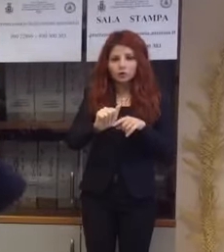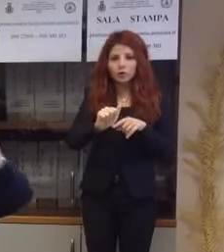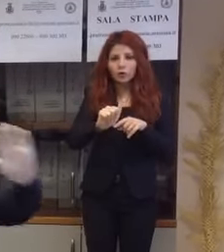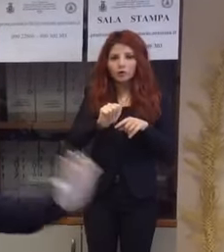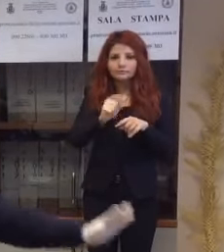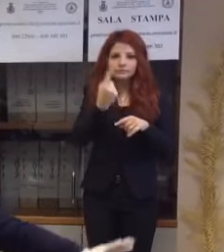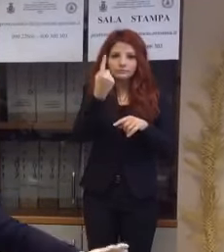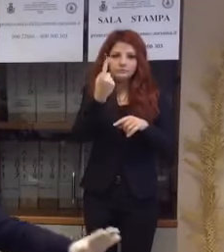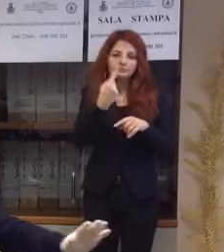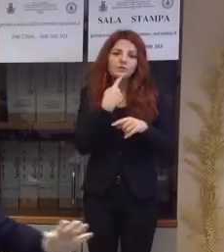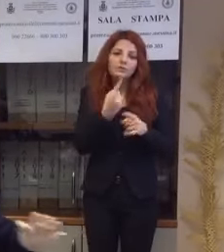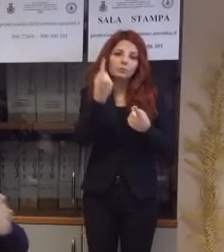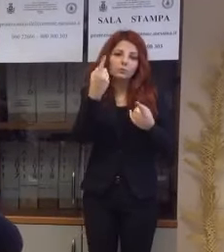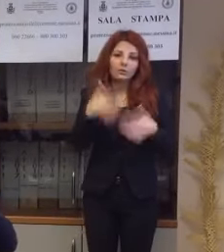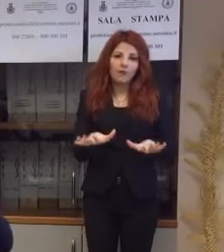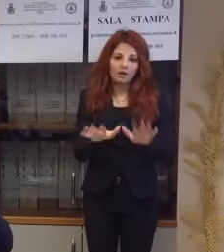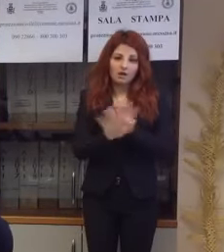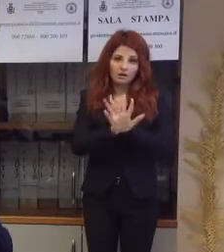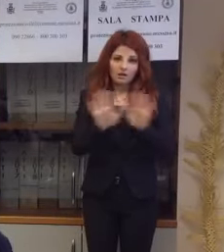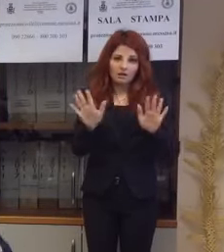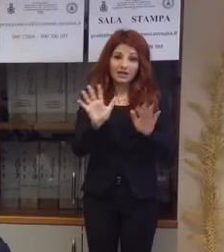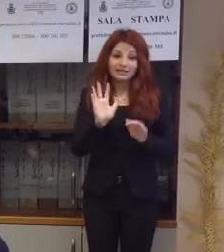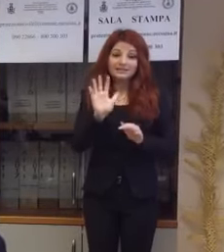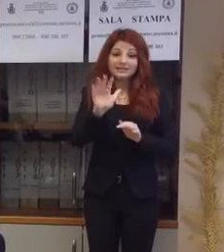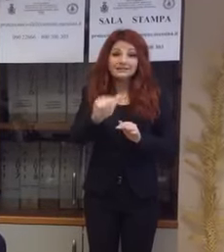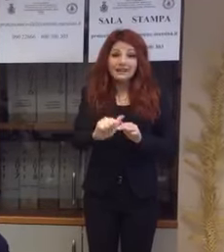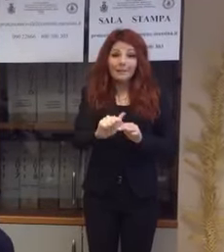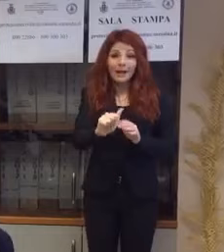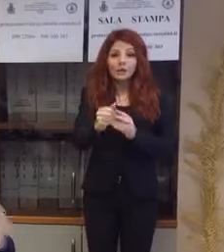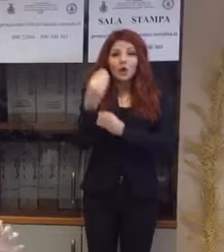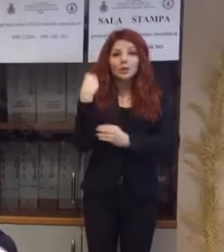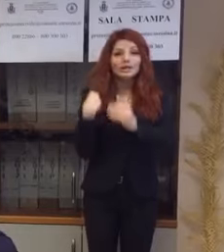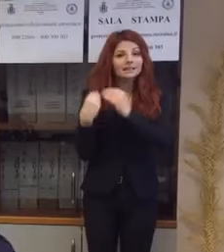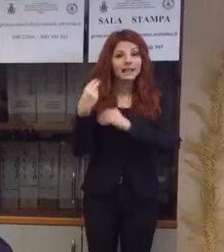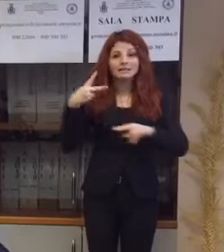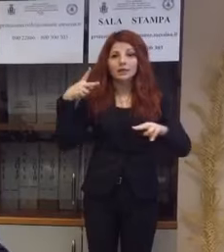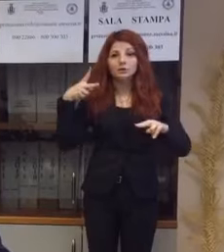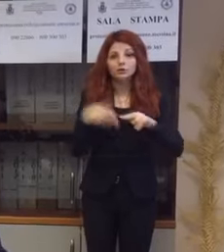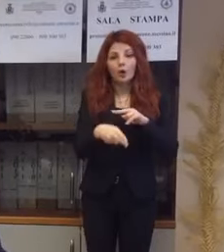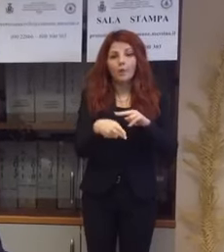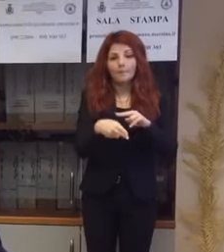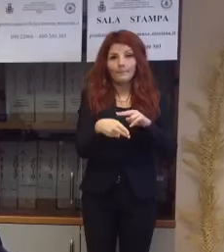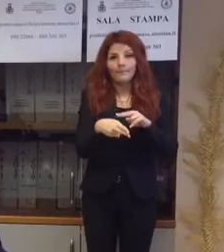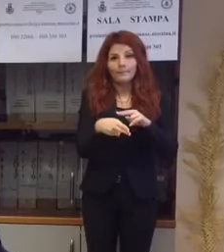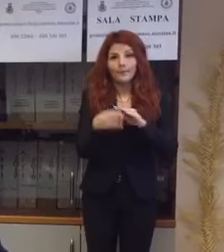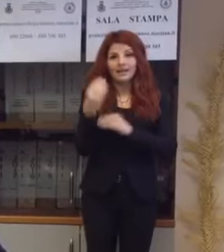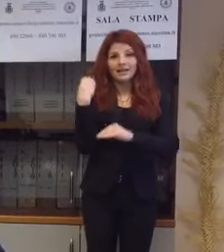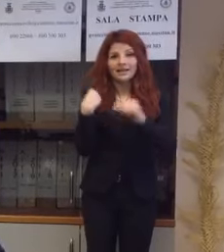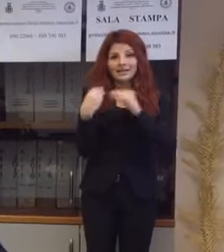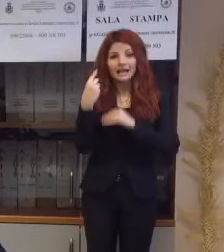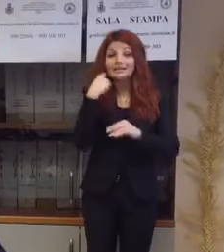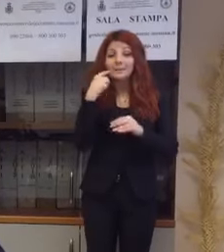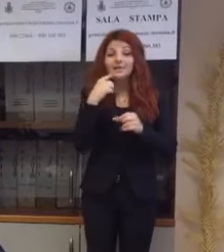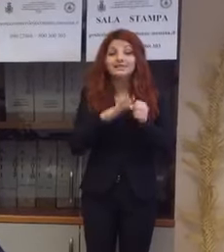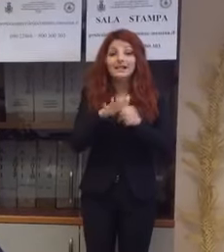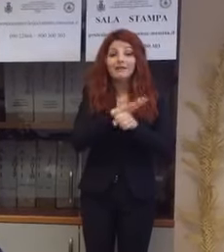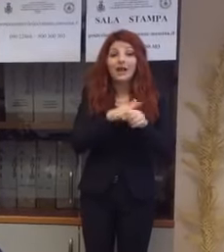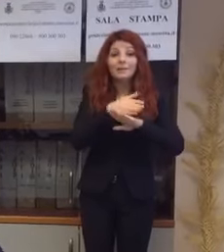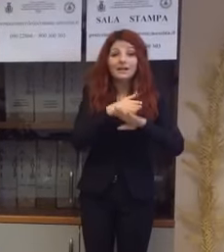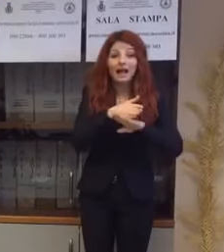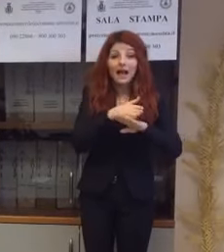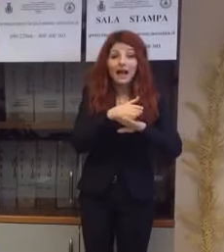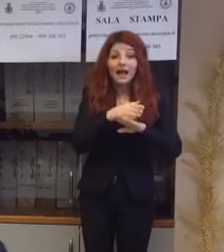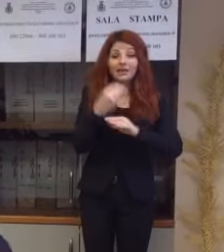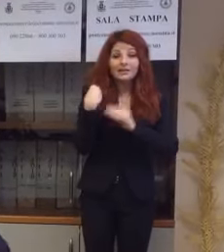dico una volta per tutte, si bloccano le richieste per ottenere la Family Card.